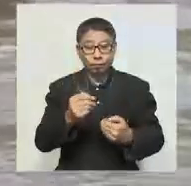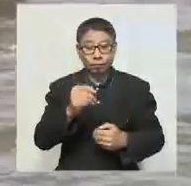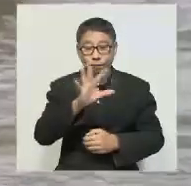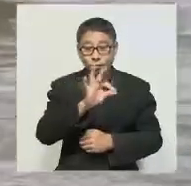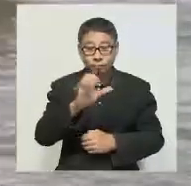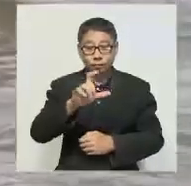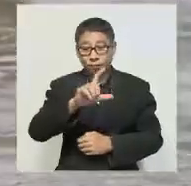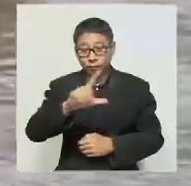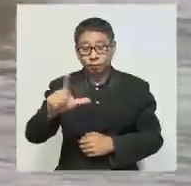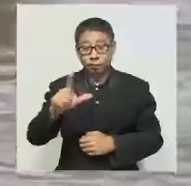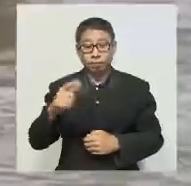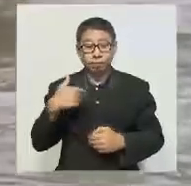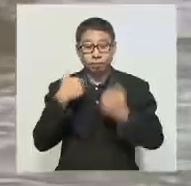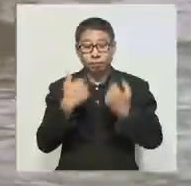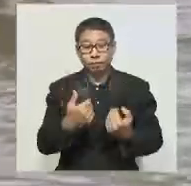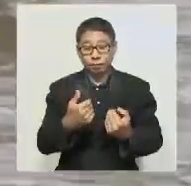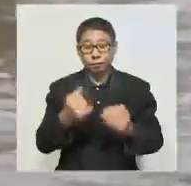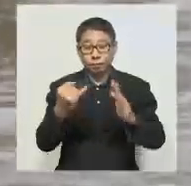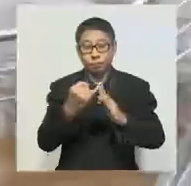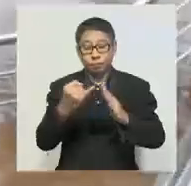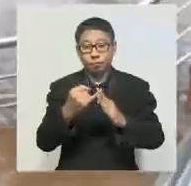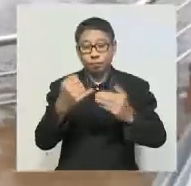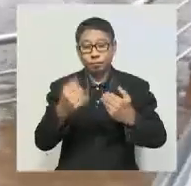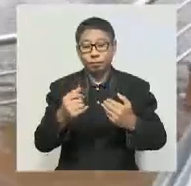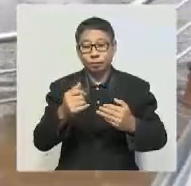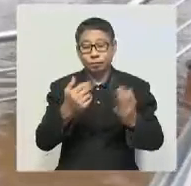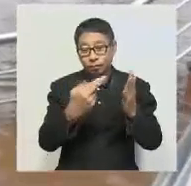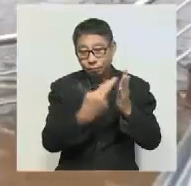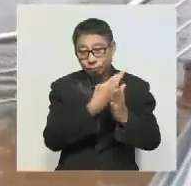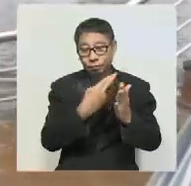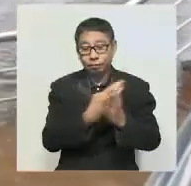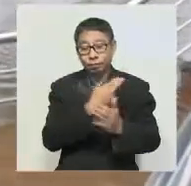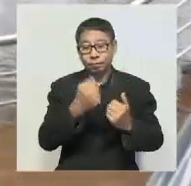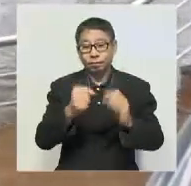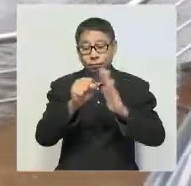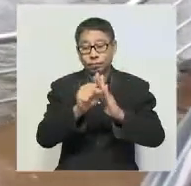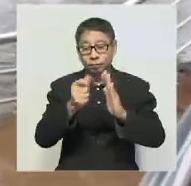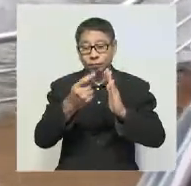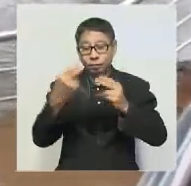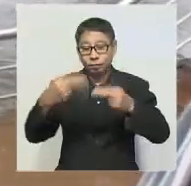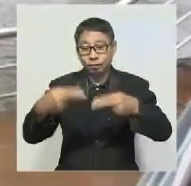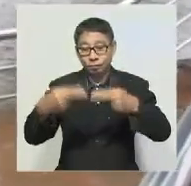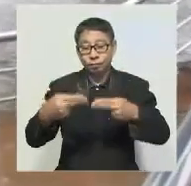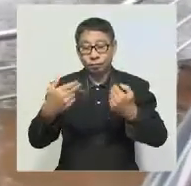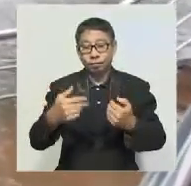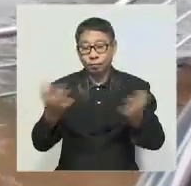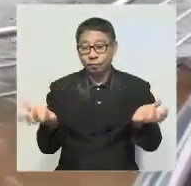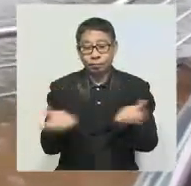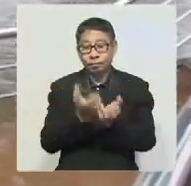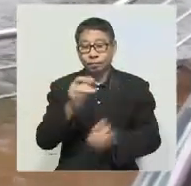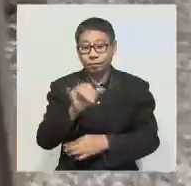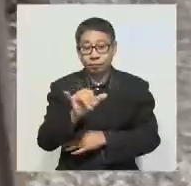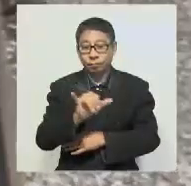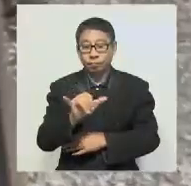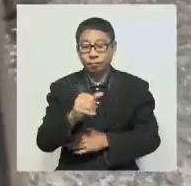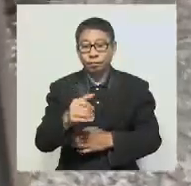ที่900ล้านลูกบาศก์เมตรซึ่งทางจังหวัดท้ายเขื่อนทั้งจังหวัดราชบุรีจังหวัดสมุทรสงครามยังไม่มีผลกระทบ